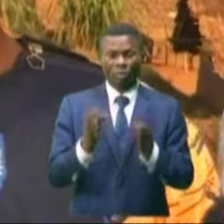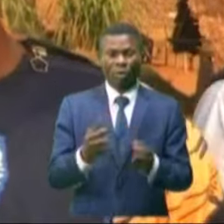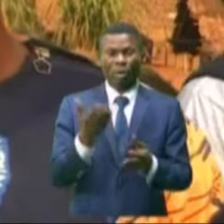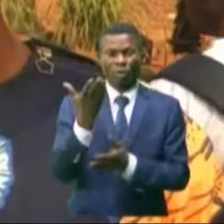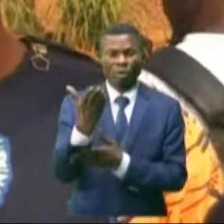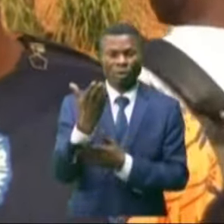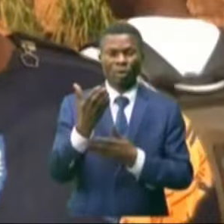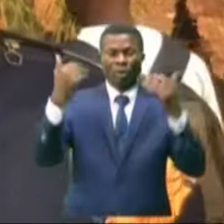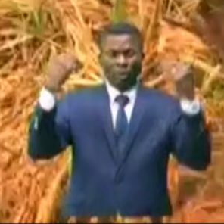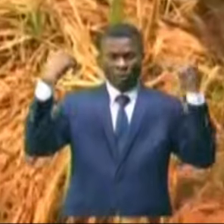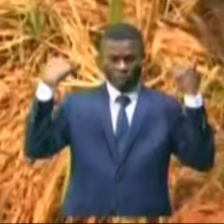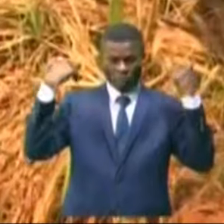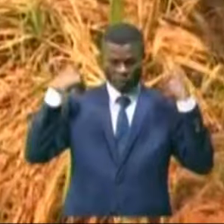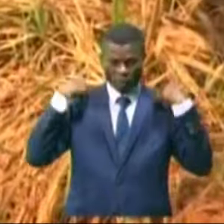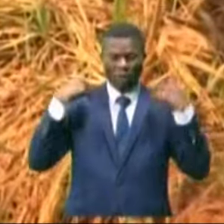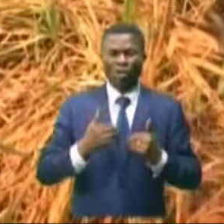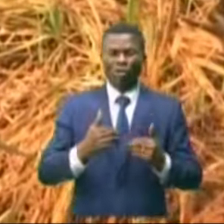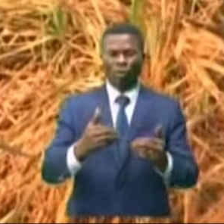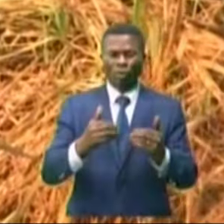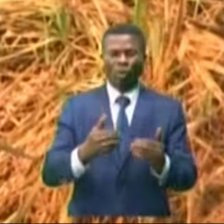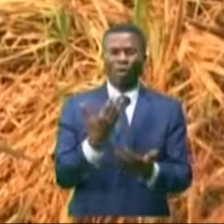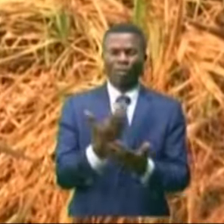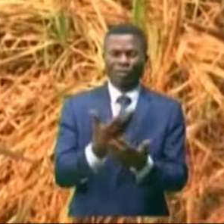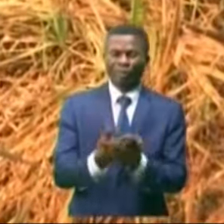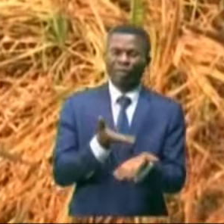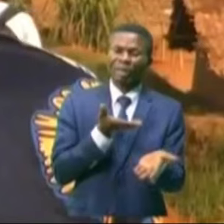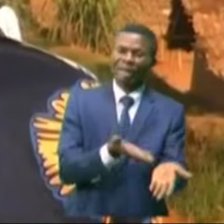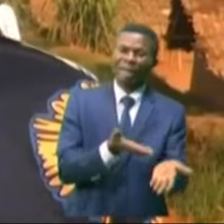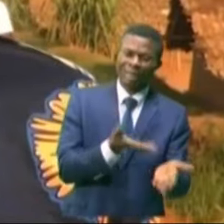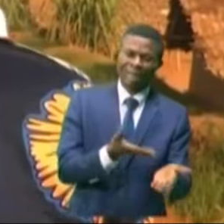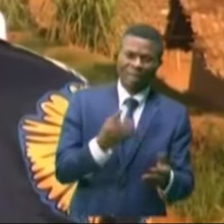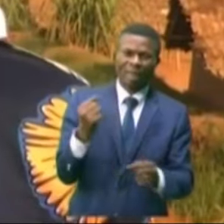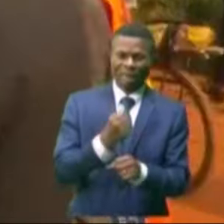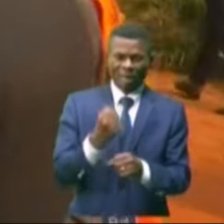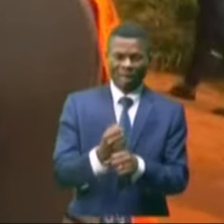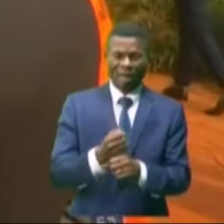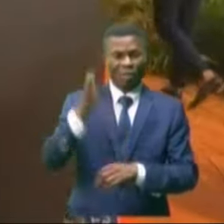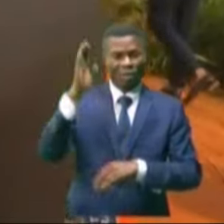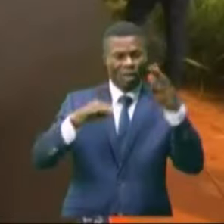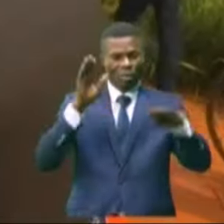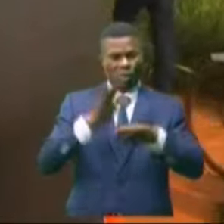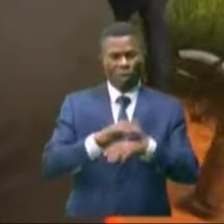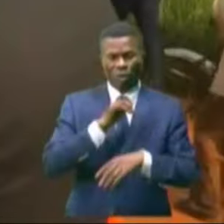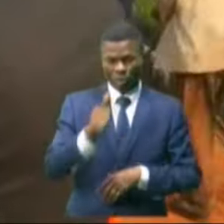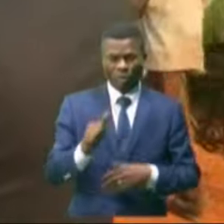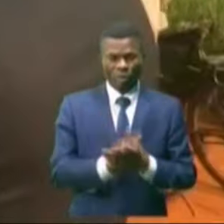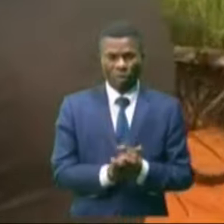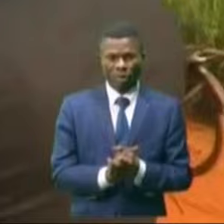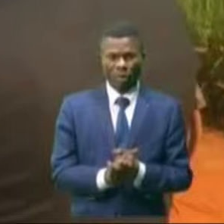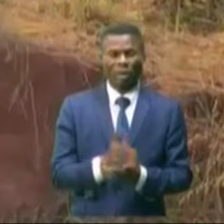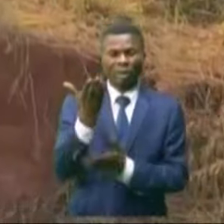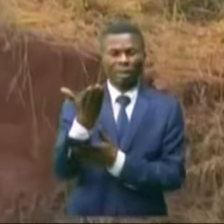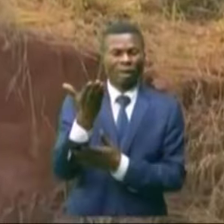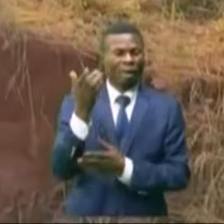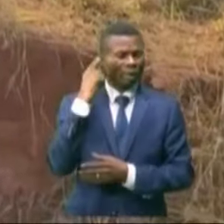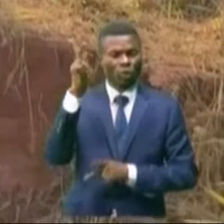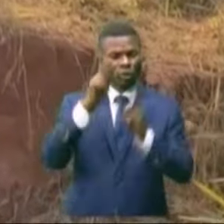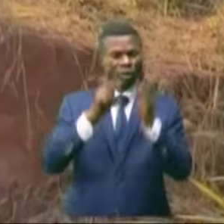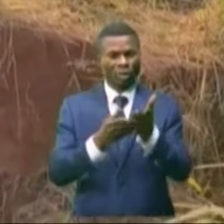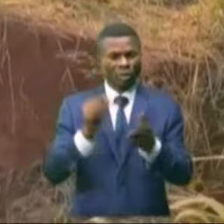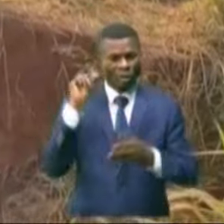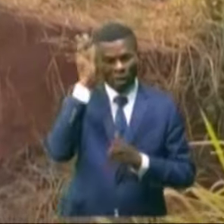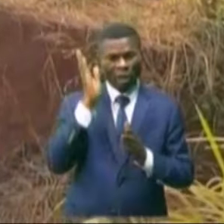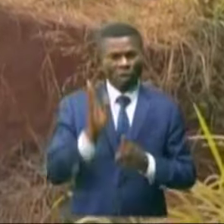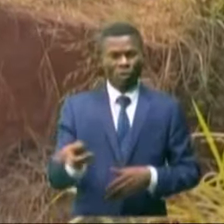demandons à l'autorité d'intervenir plus vite que possible avant que le pire n'arrive. Attentif aux cris d'alarme de sa population, le gouverneur de